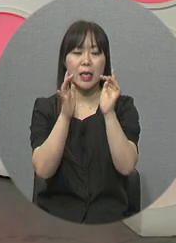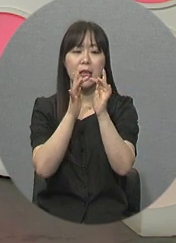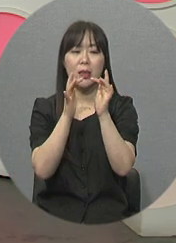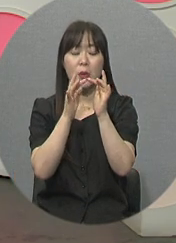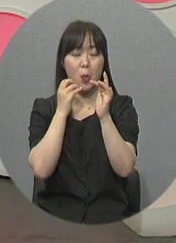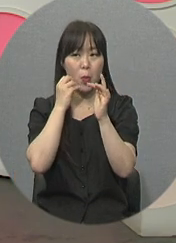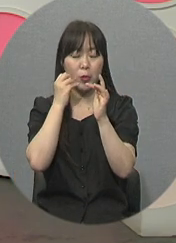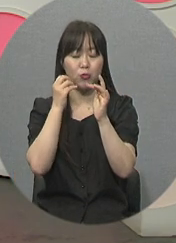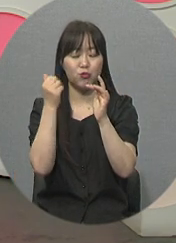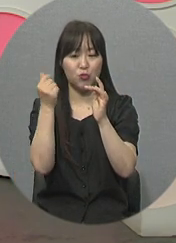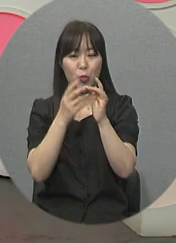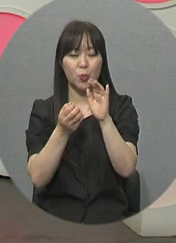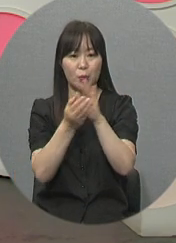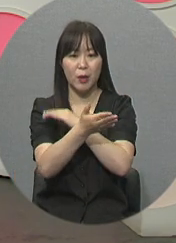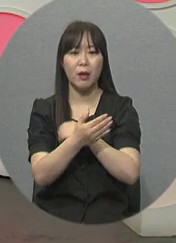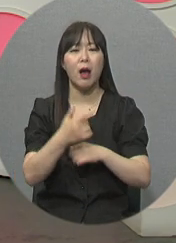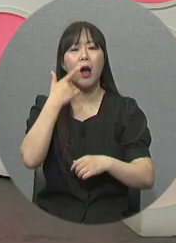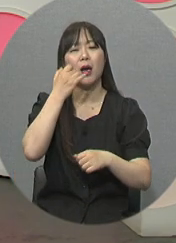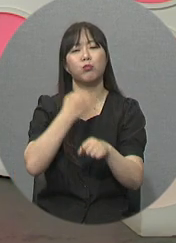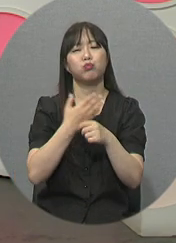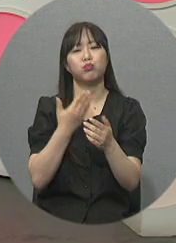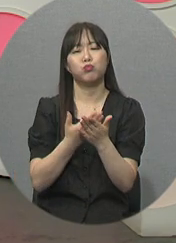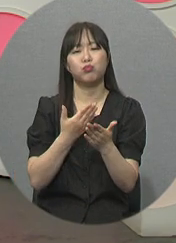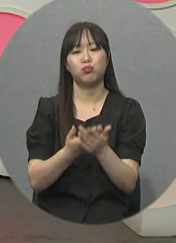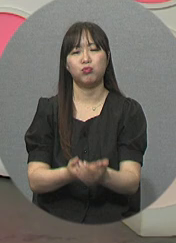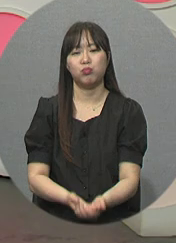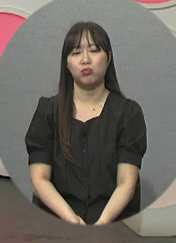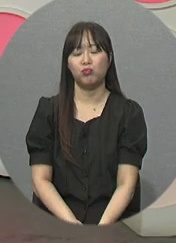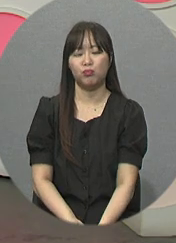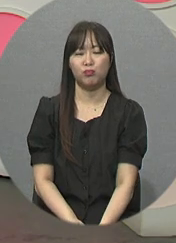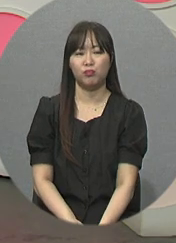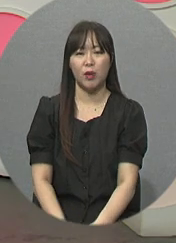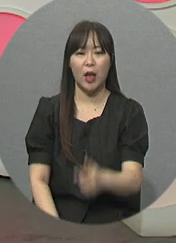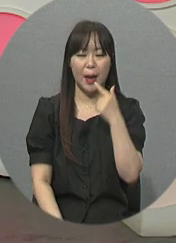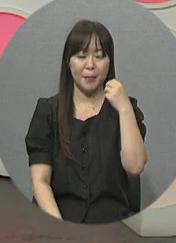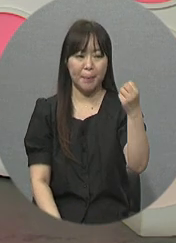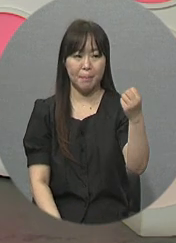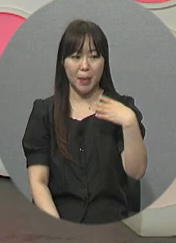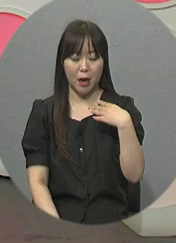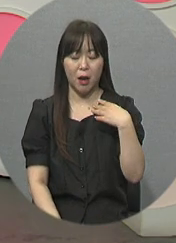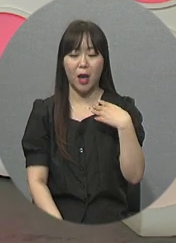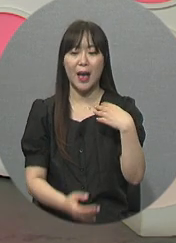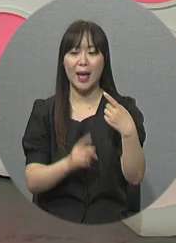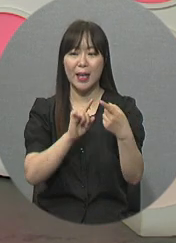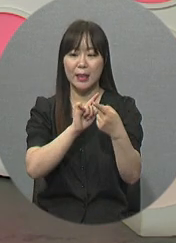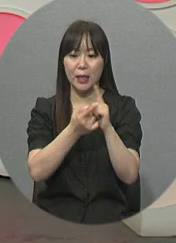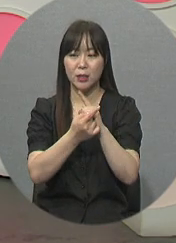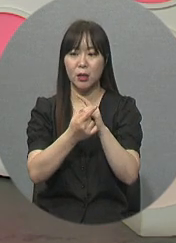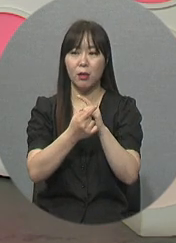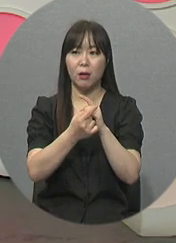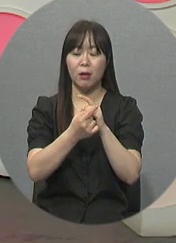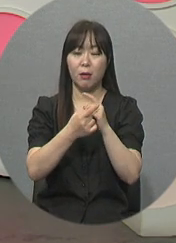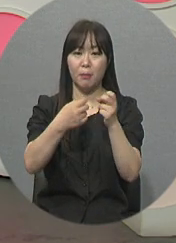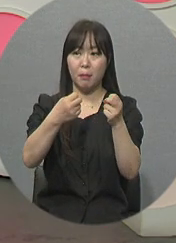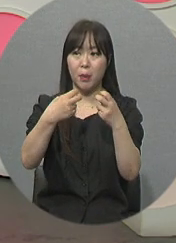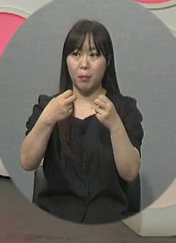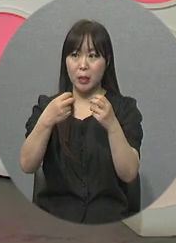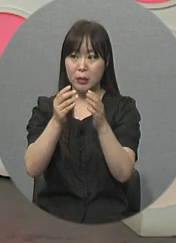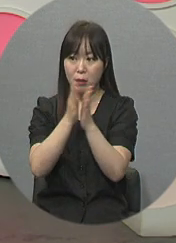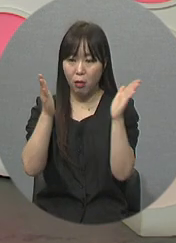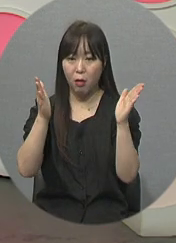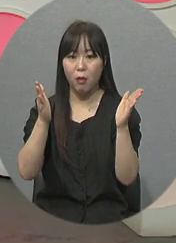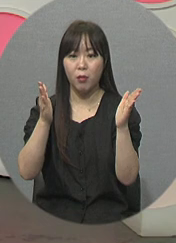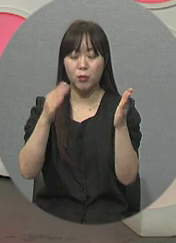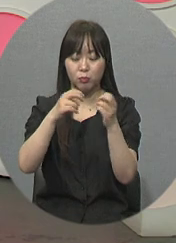보냈습니다. 아빠 사주세요. 아빠의 답장 대신 배송이 시작되었다는